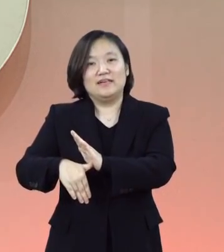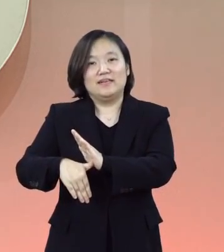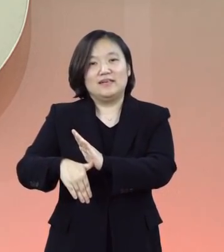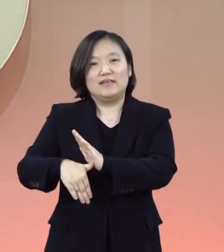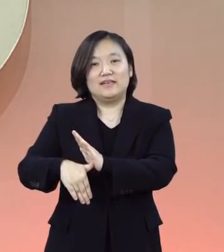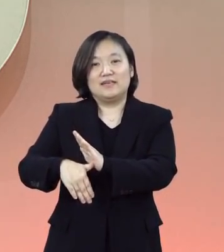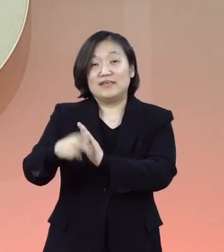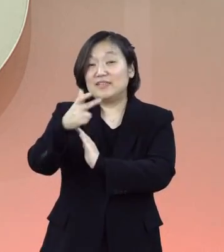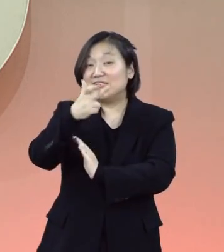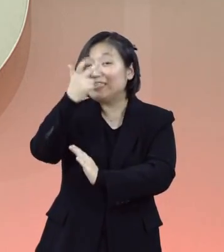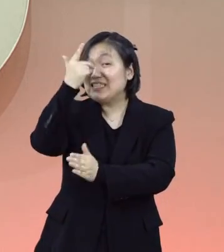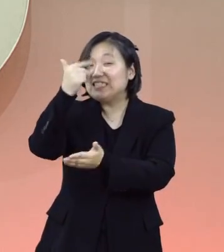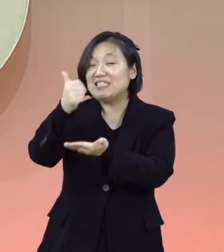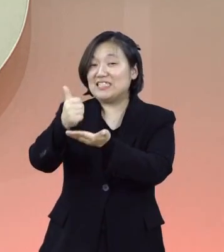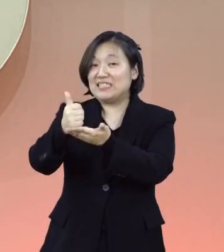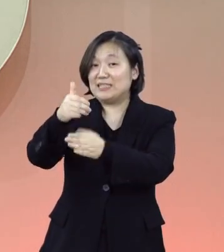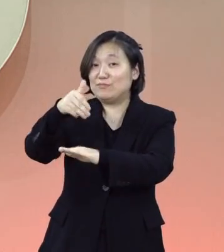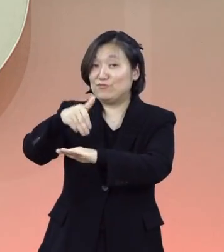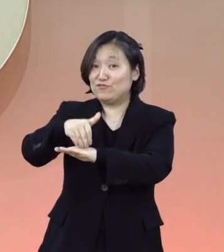당신의